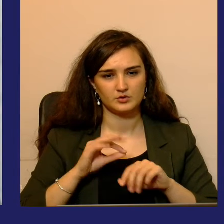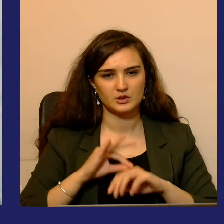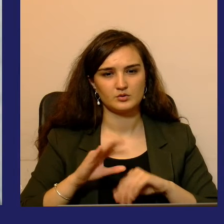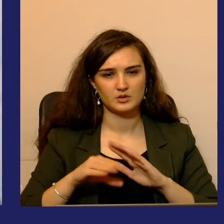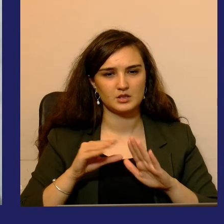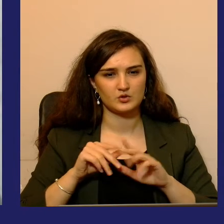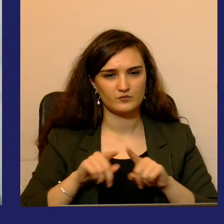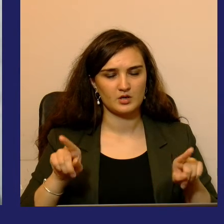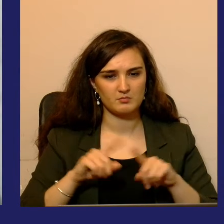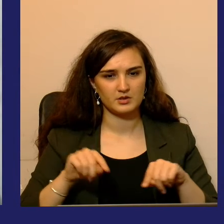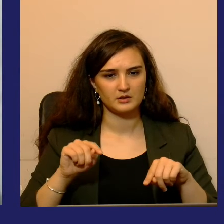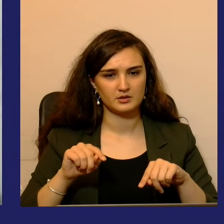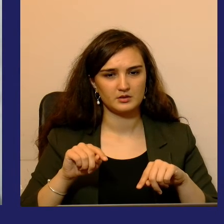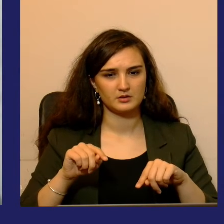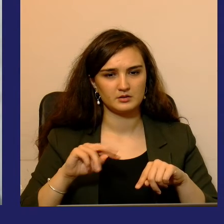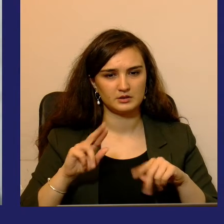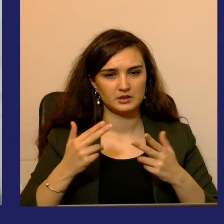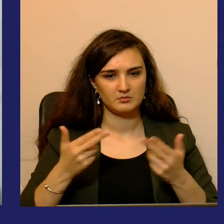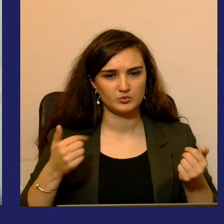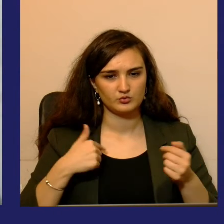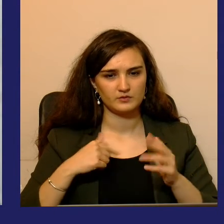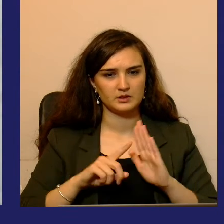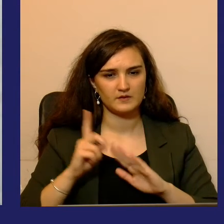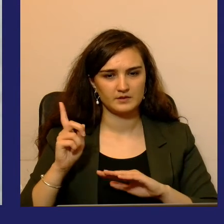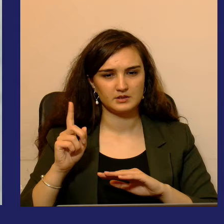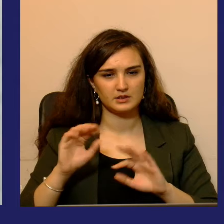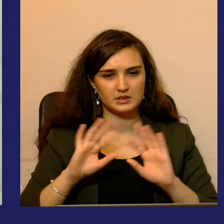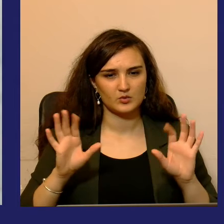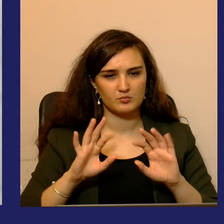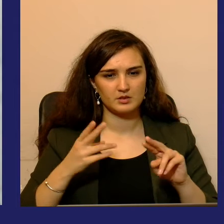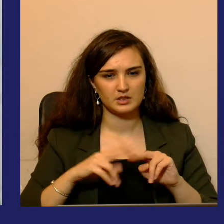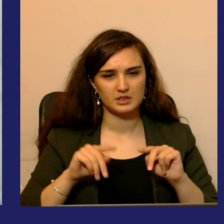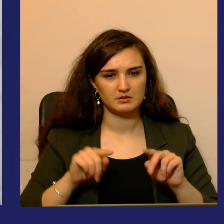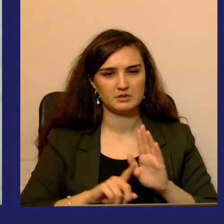საარჩევნო კამპანია. ცხადია, ჩვენ დავიწყეთ